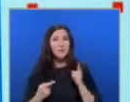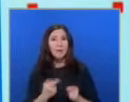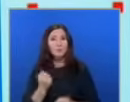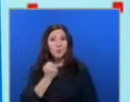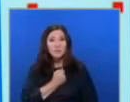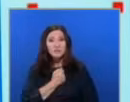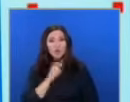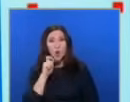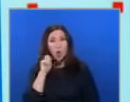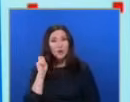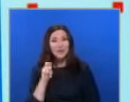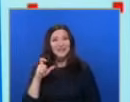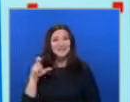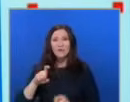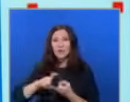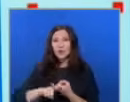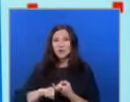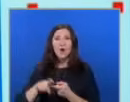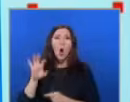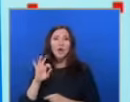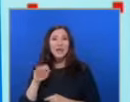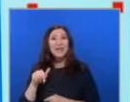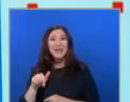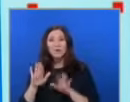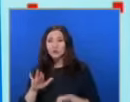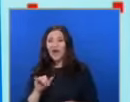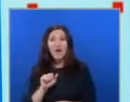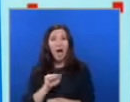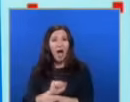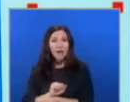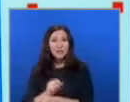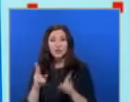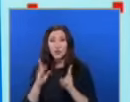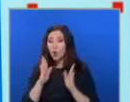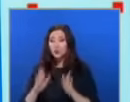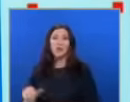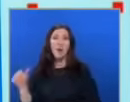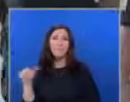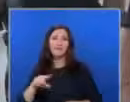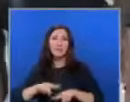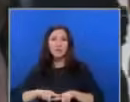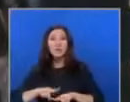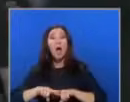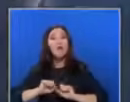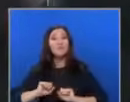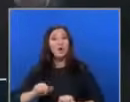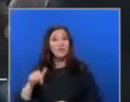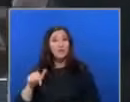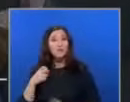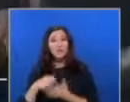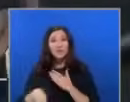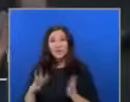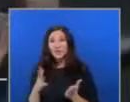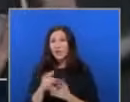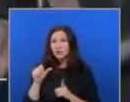Обвиняемият за убийството на украинката Силвия Киркова, Орлин Гигов, остава в ареста, реши окончателно апелативния съд. Адвокатката на Гигов твърди, че